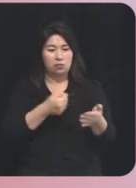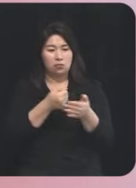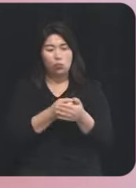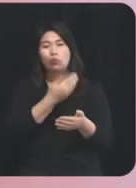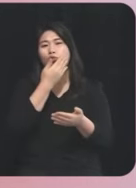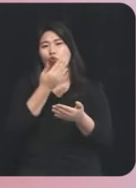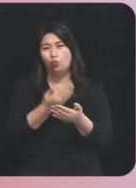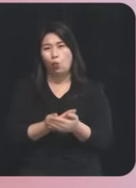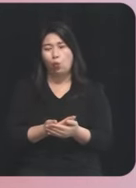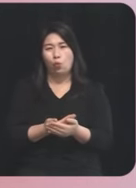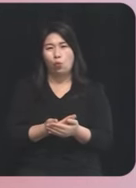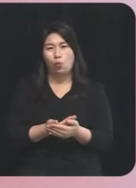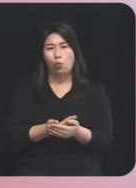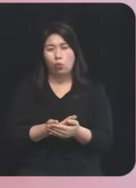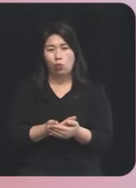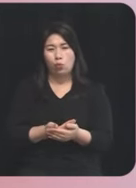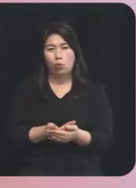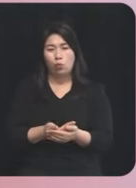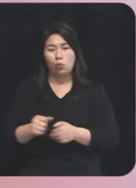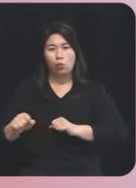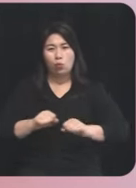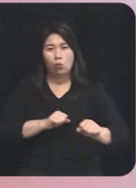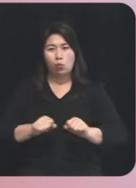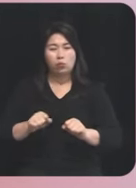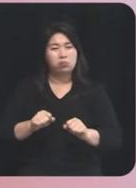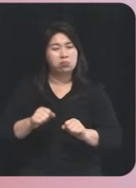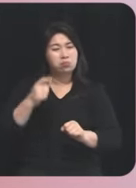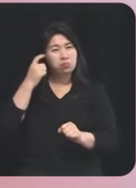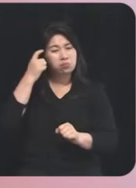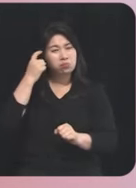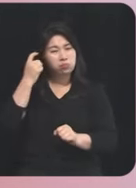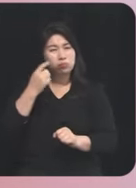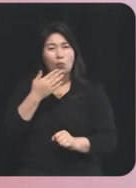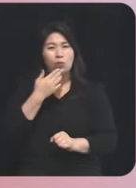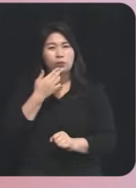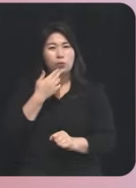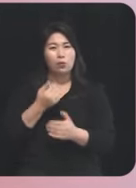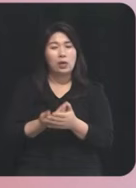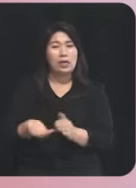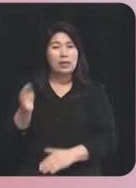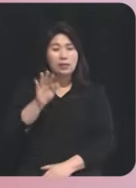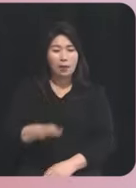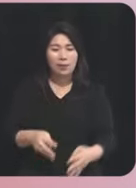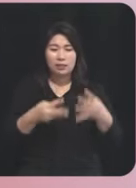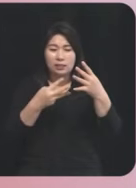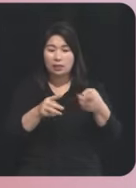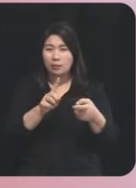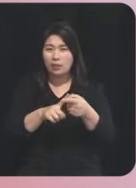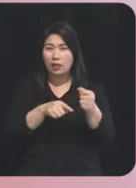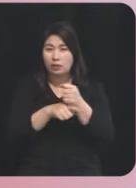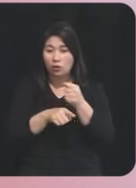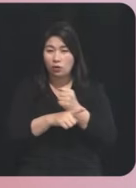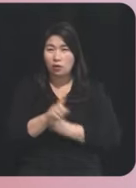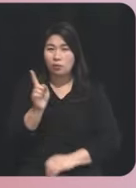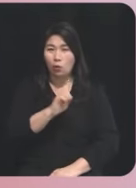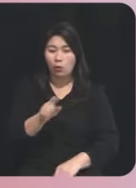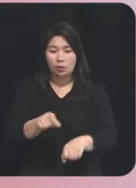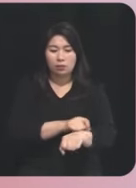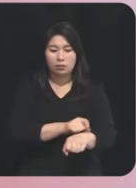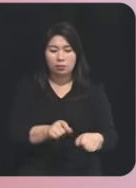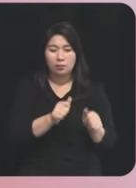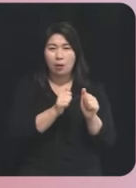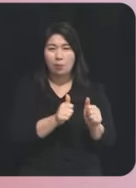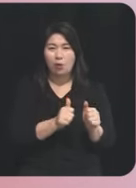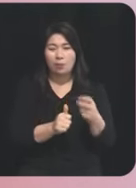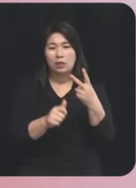과제로 추진됐다는 것을 들은 바가 없습니다. 다만 현재의 4.3의 정의는 4.3 특별법